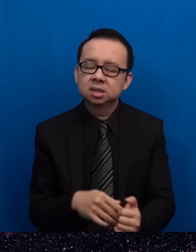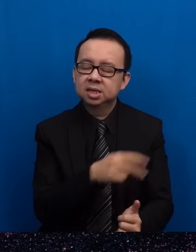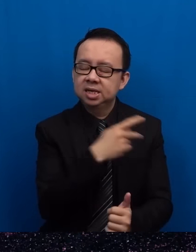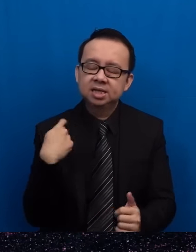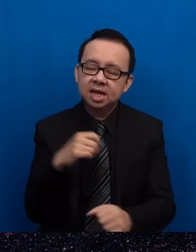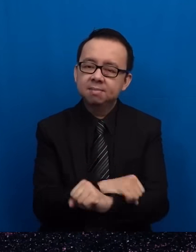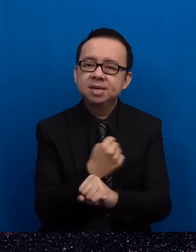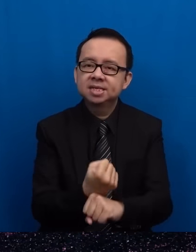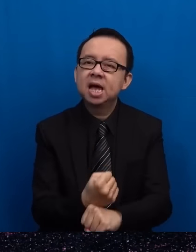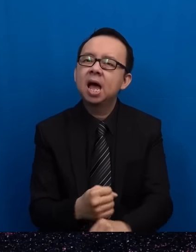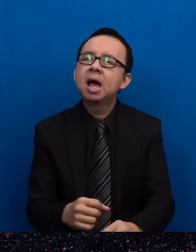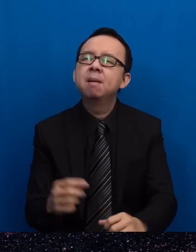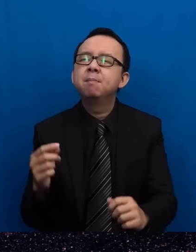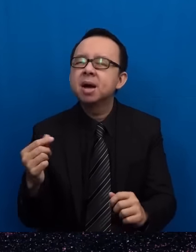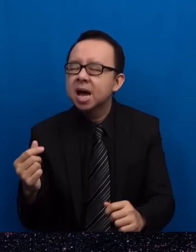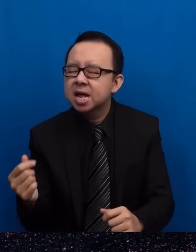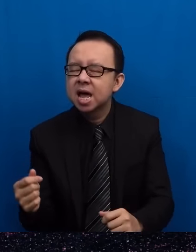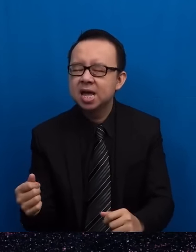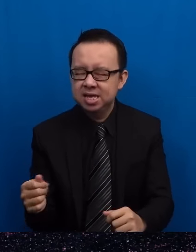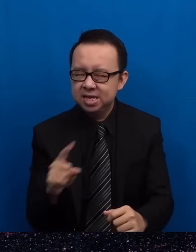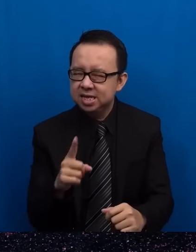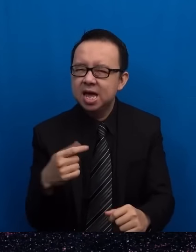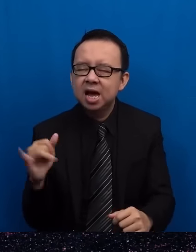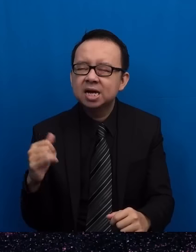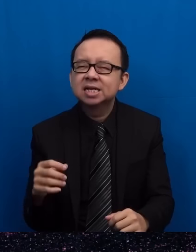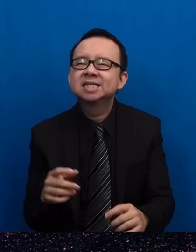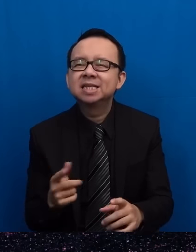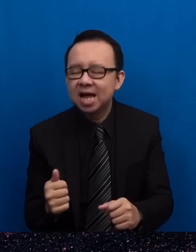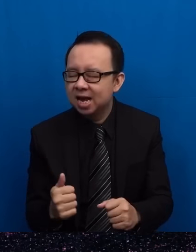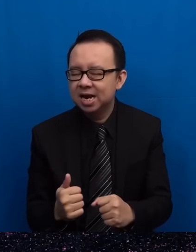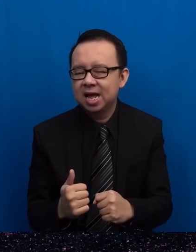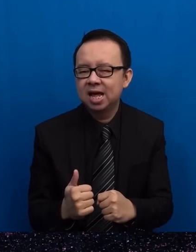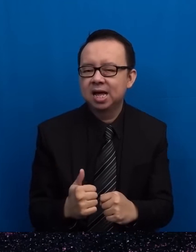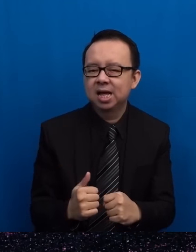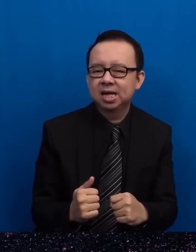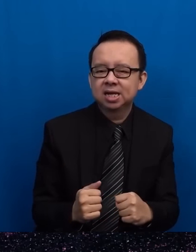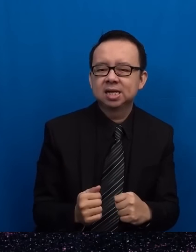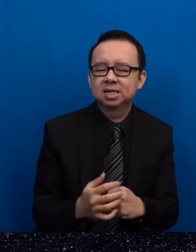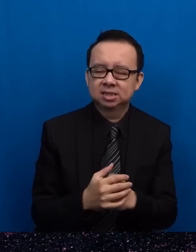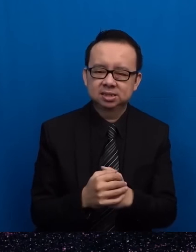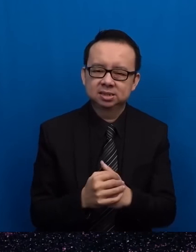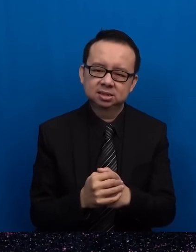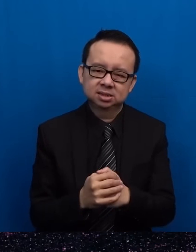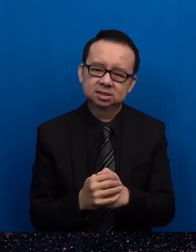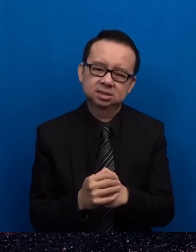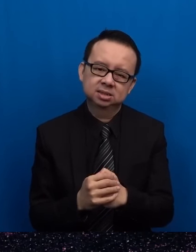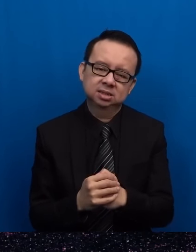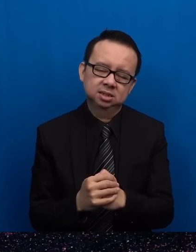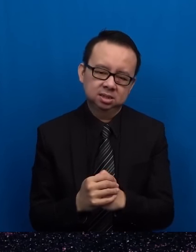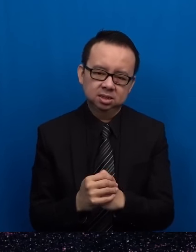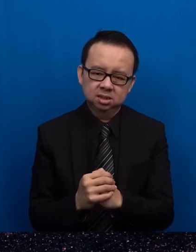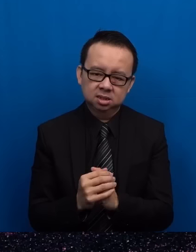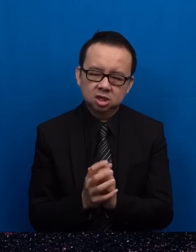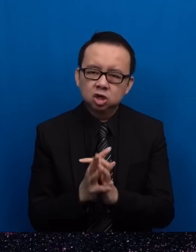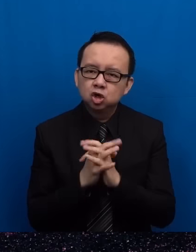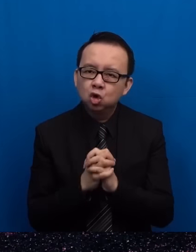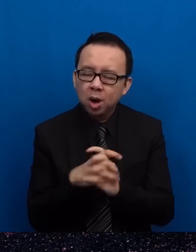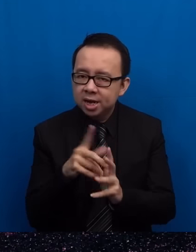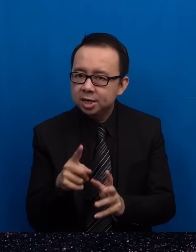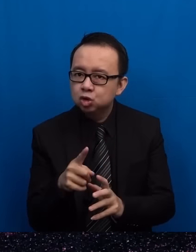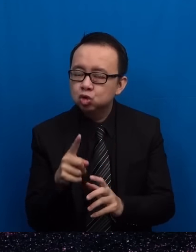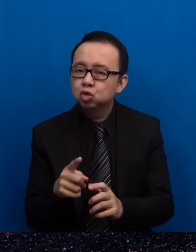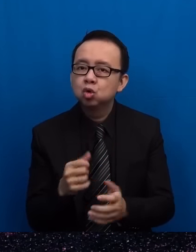blessings. Setiap hal-hal sederhana kecil menjadi berkat. Bapak Ibu Saudara, doa itu membantu